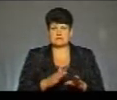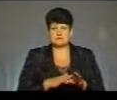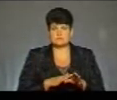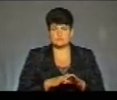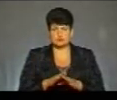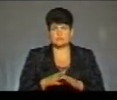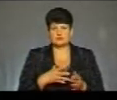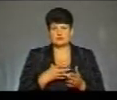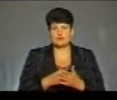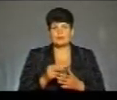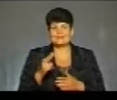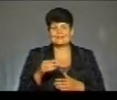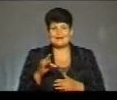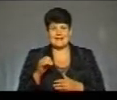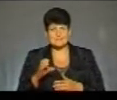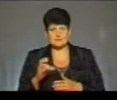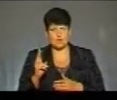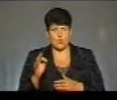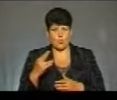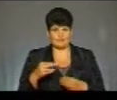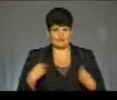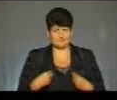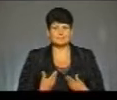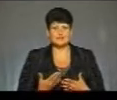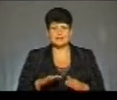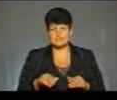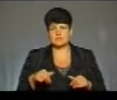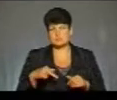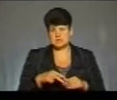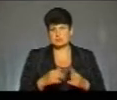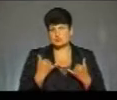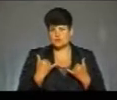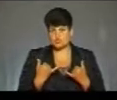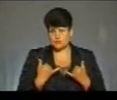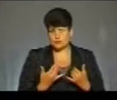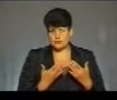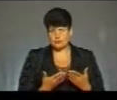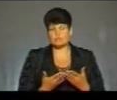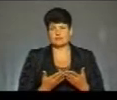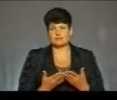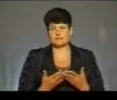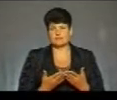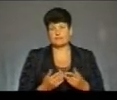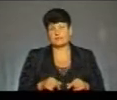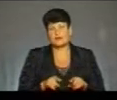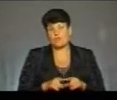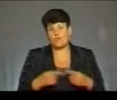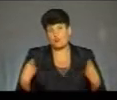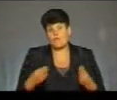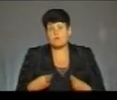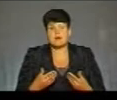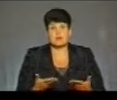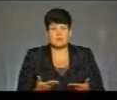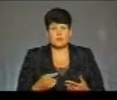дотримувалися свого певного дрес-коду. Діти і на сьогодні пішли до навчальних закладів саме у такому вбранні,